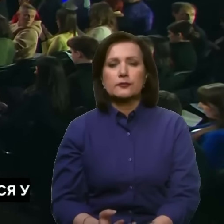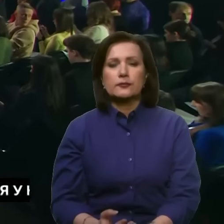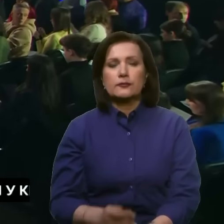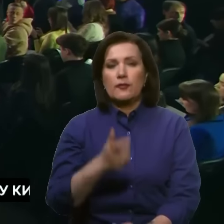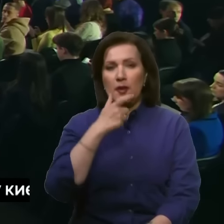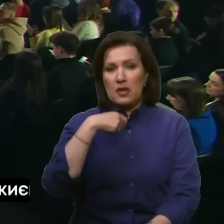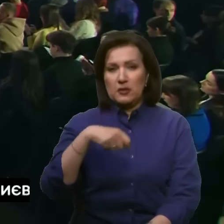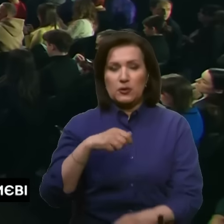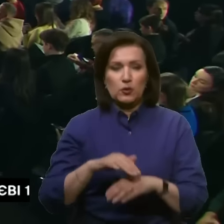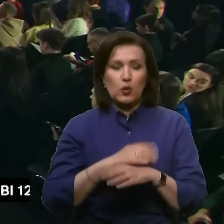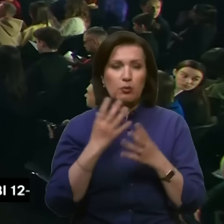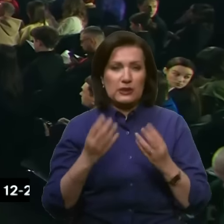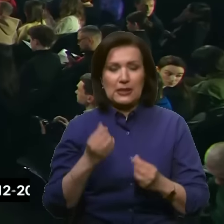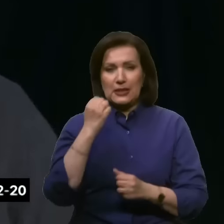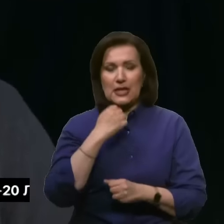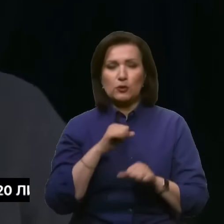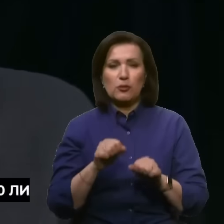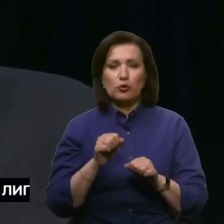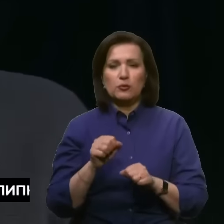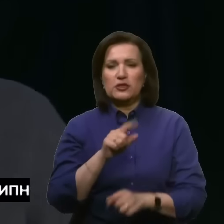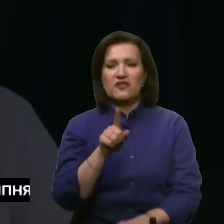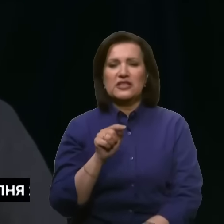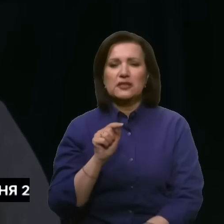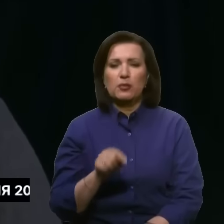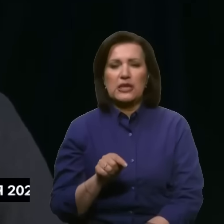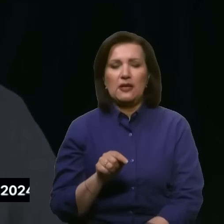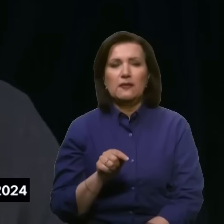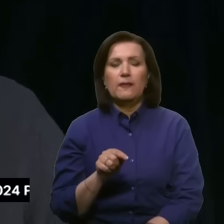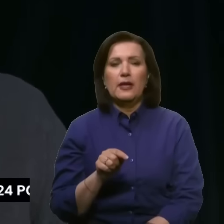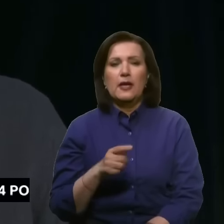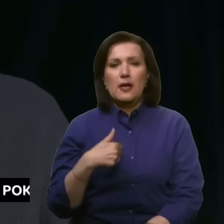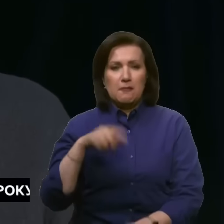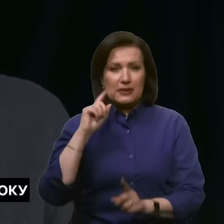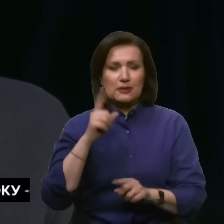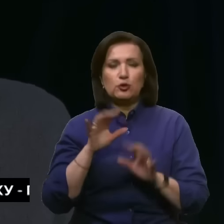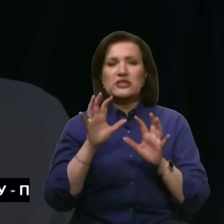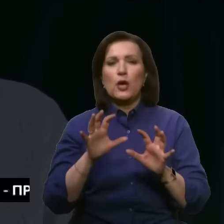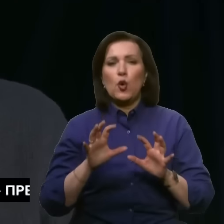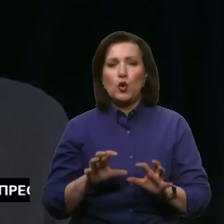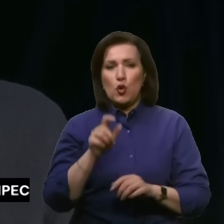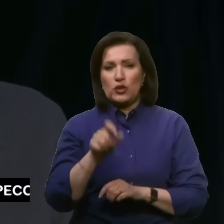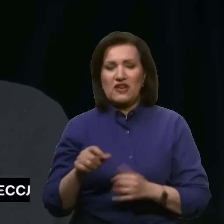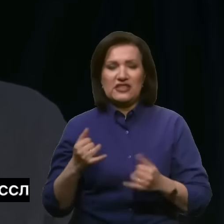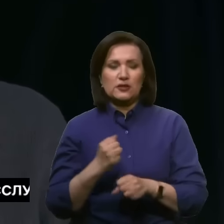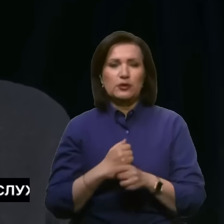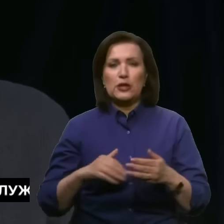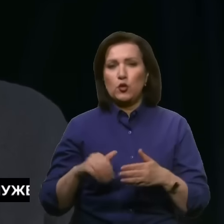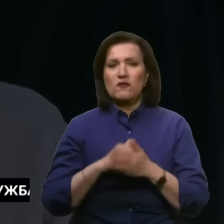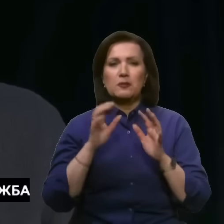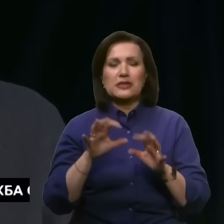Пане президенте, добрий день. Дякую за можливість поставити запитання. Ми знаємо, що законодавці зараз працюють над